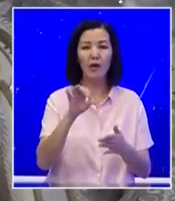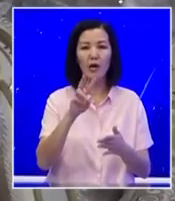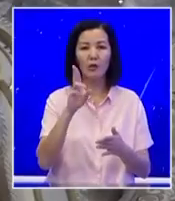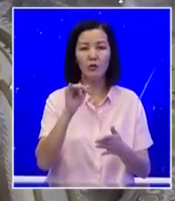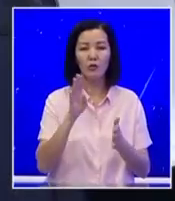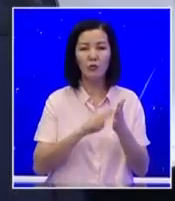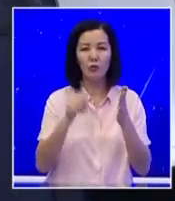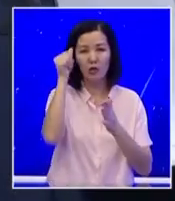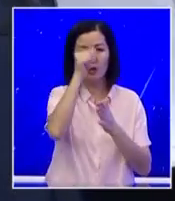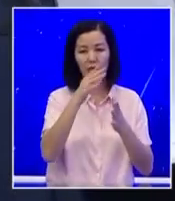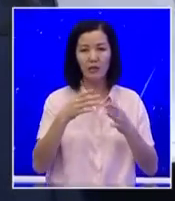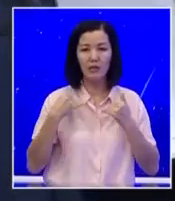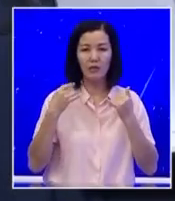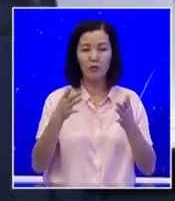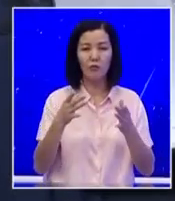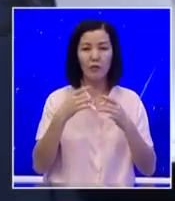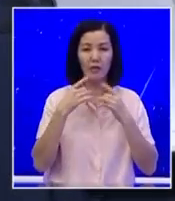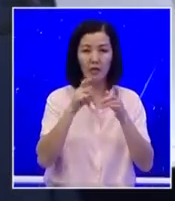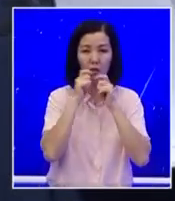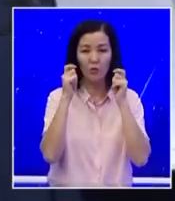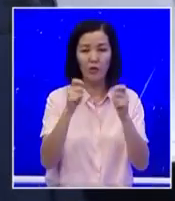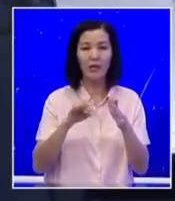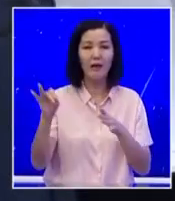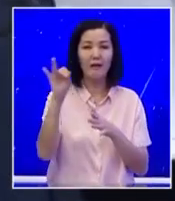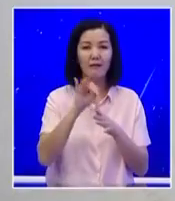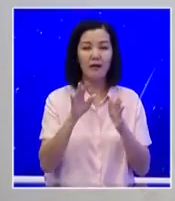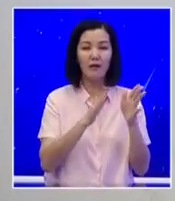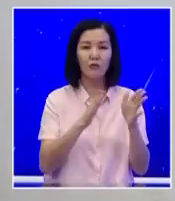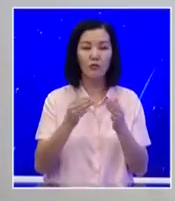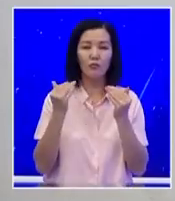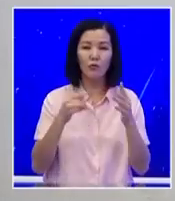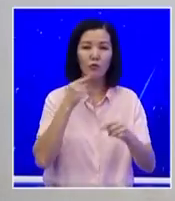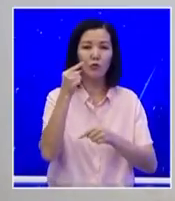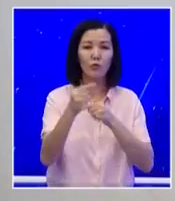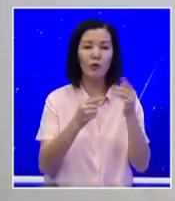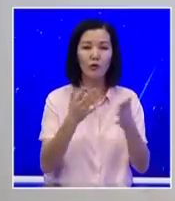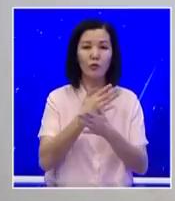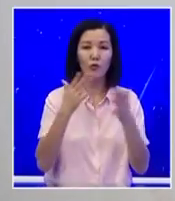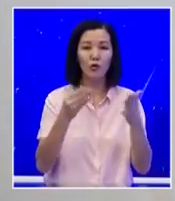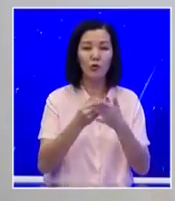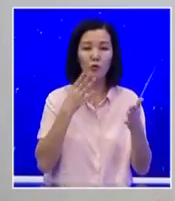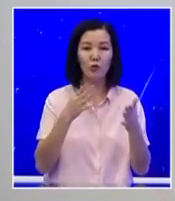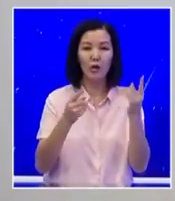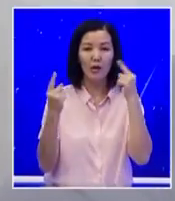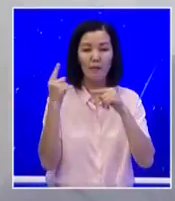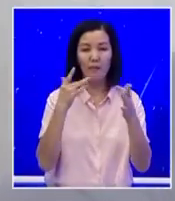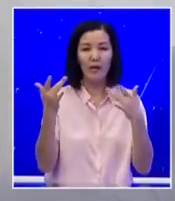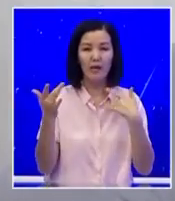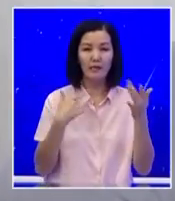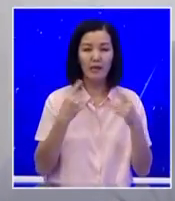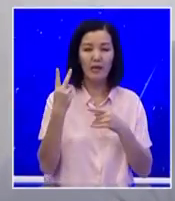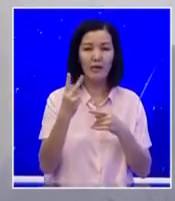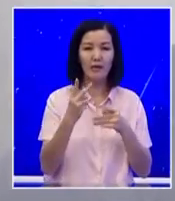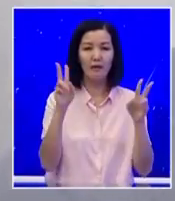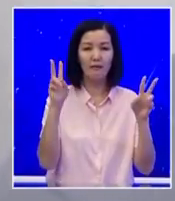90 жылдығы құрметіне тарту етті. Бұл тарихын түгендеген бүгінгі ұрпақ үшін үлкен құндолжа. Пьеса екі актілі,